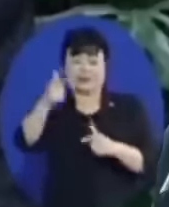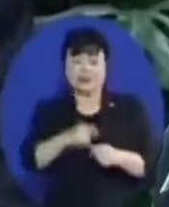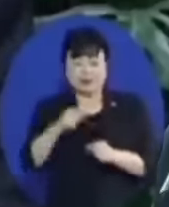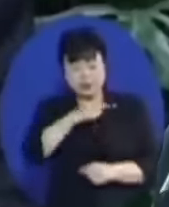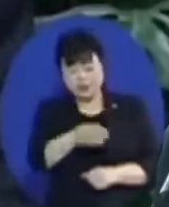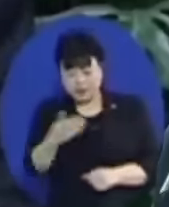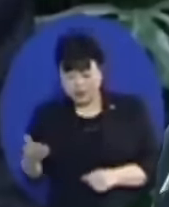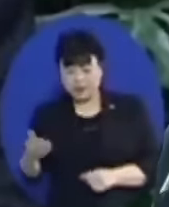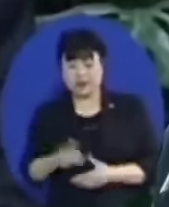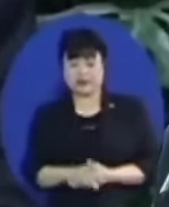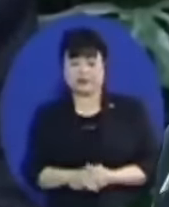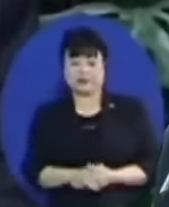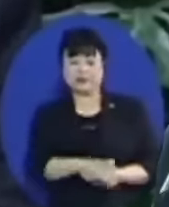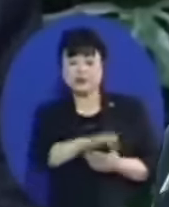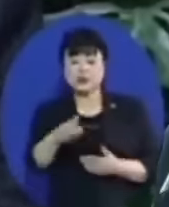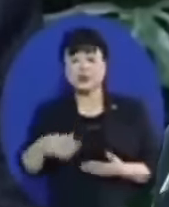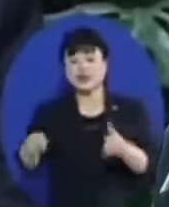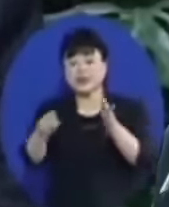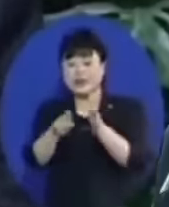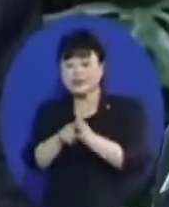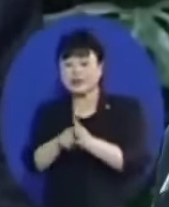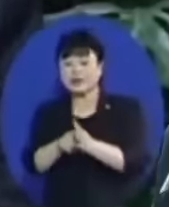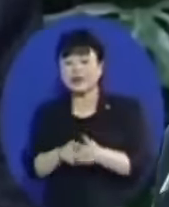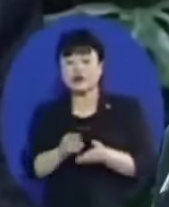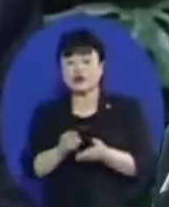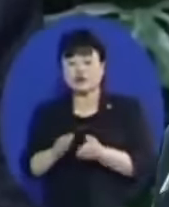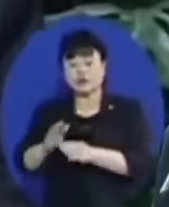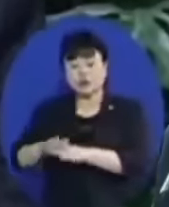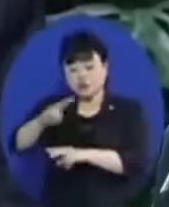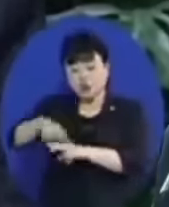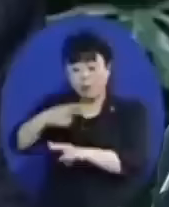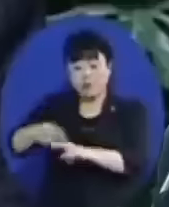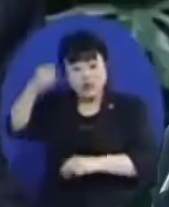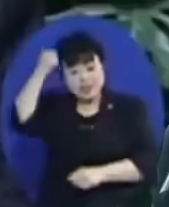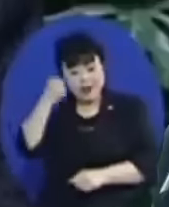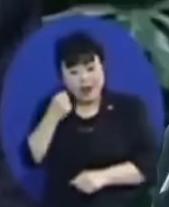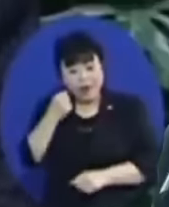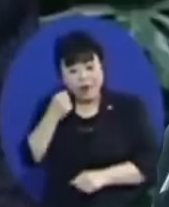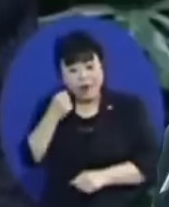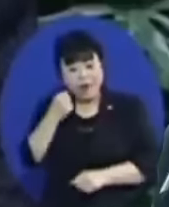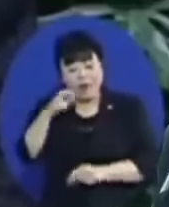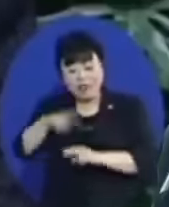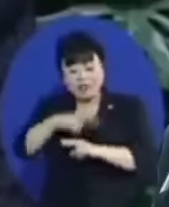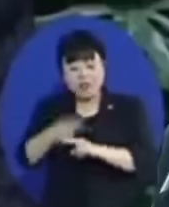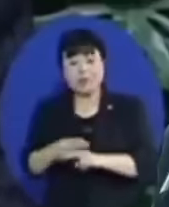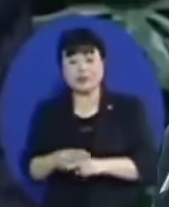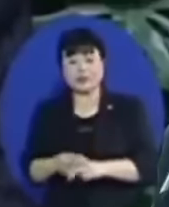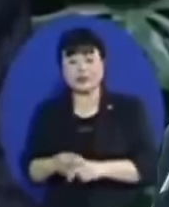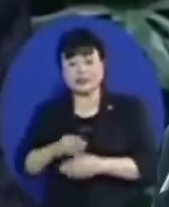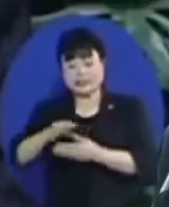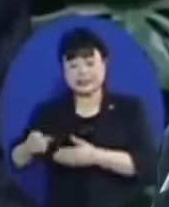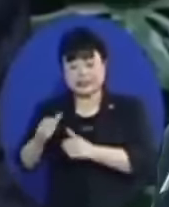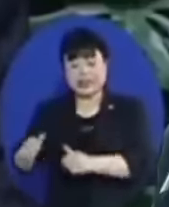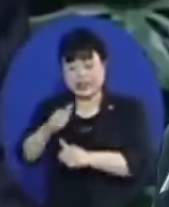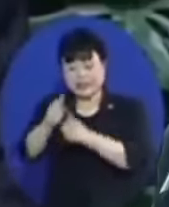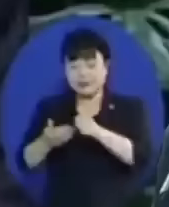몸짓고 피 흘려서 우리 위해서 마련해 주신 선물을 기억하고 그 선물을 따라서 하나님께